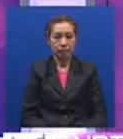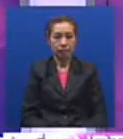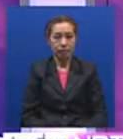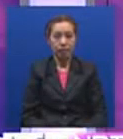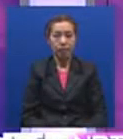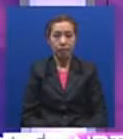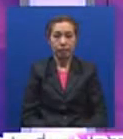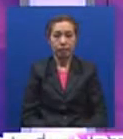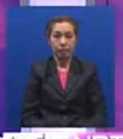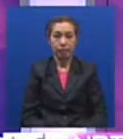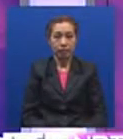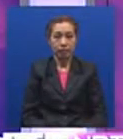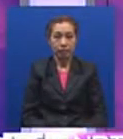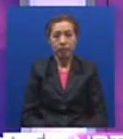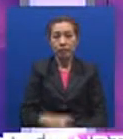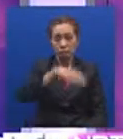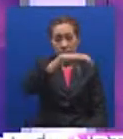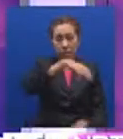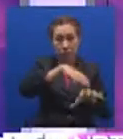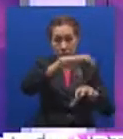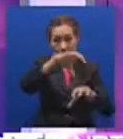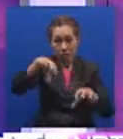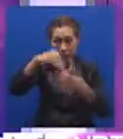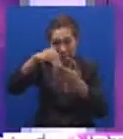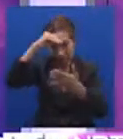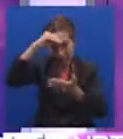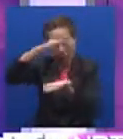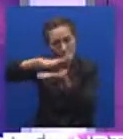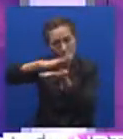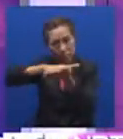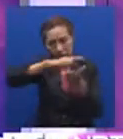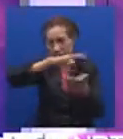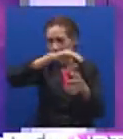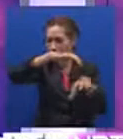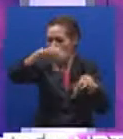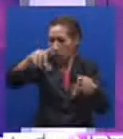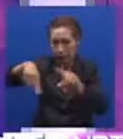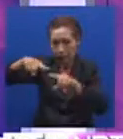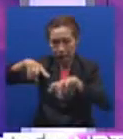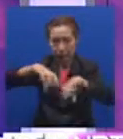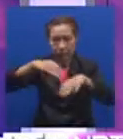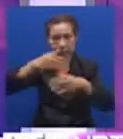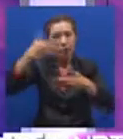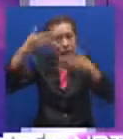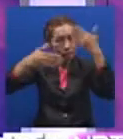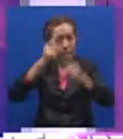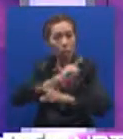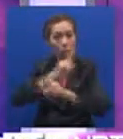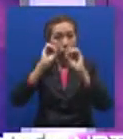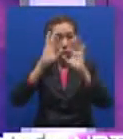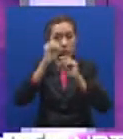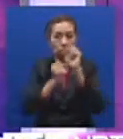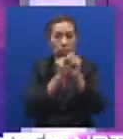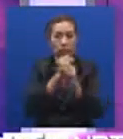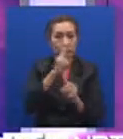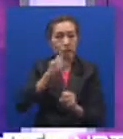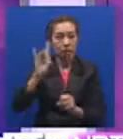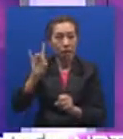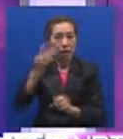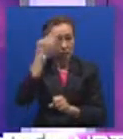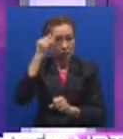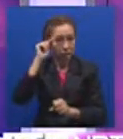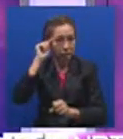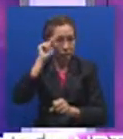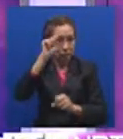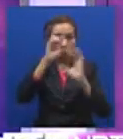หน่วยงานด้านการศึกษาและสถานศึกษาในจังหวัดต่างๆจัดกิจกรรมเนื่องในวันครู2558เพื่อรำลึกถึงพระ